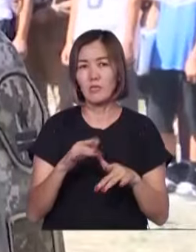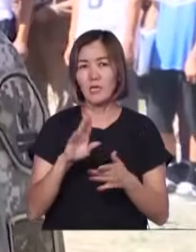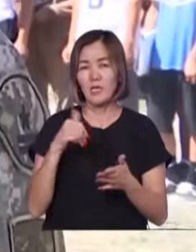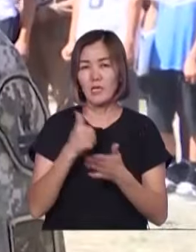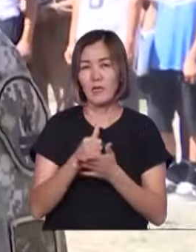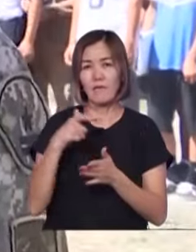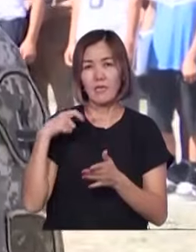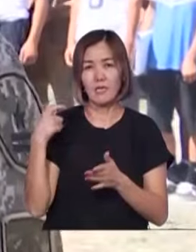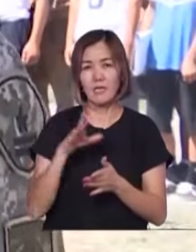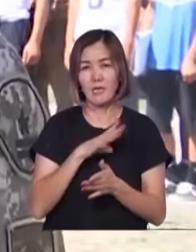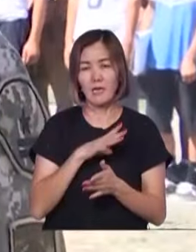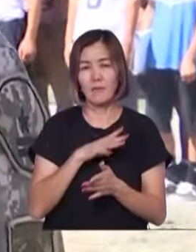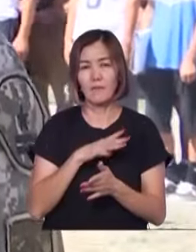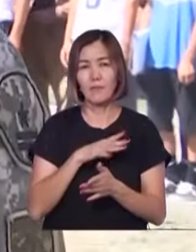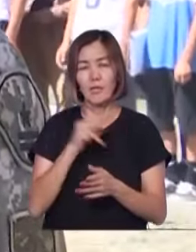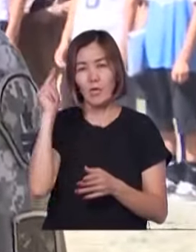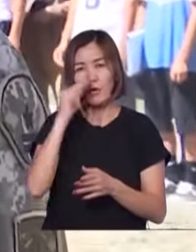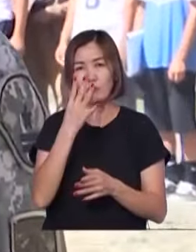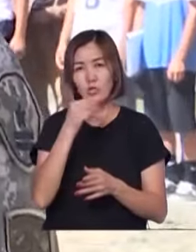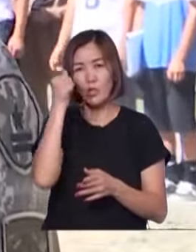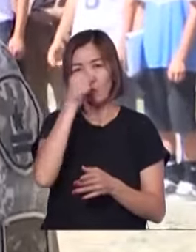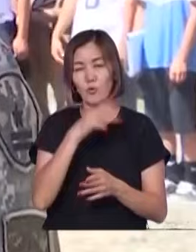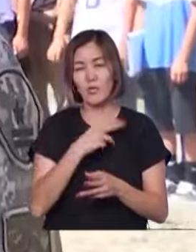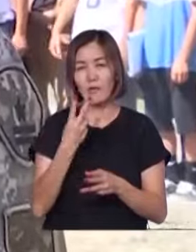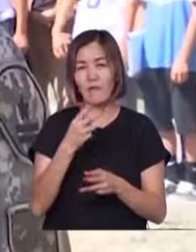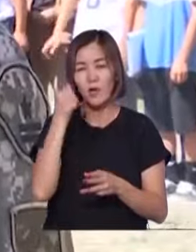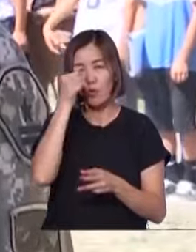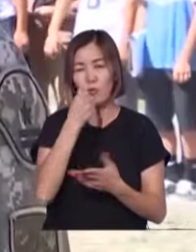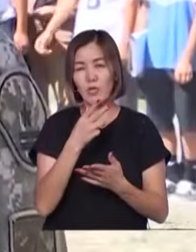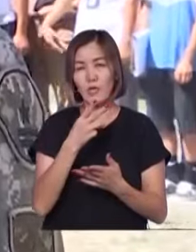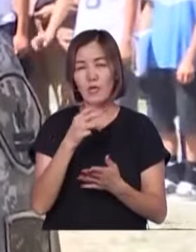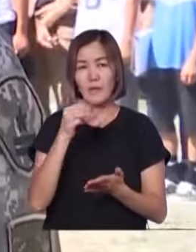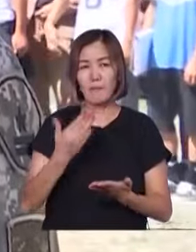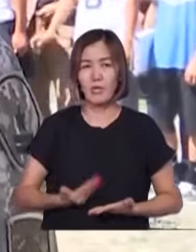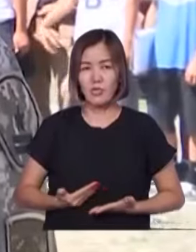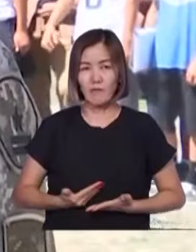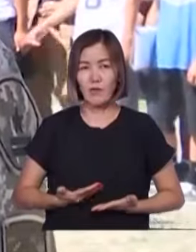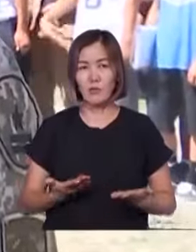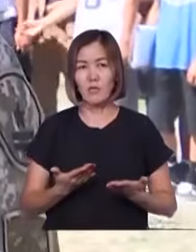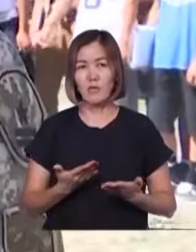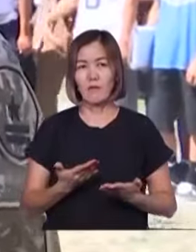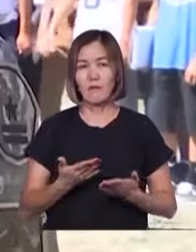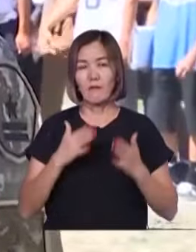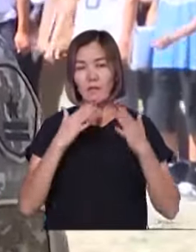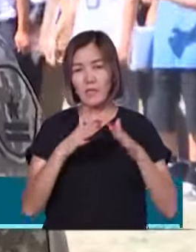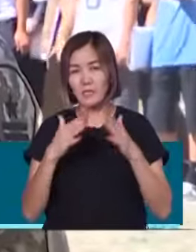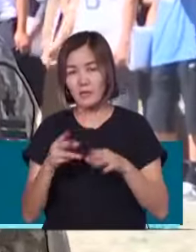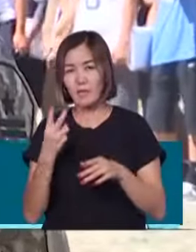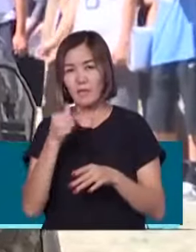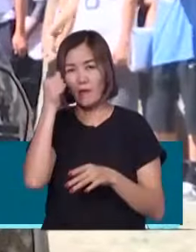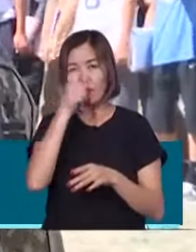генералами обучается 4 года из которых 2 года курсанты проживают в казармах 2 года